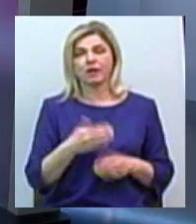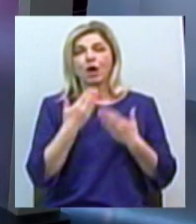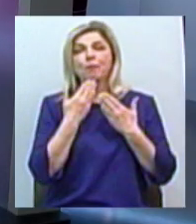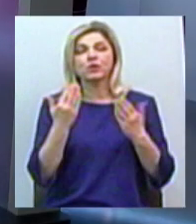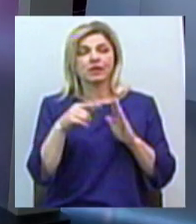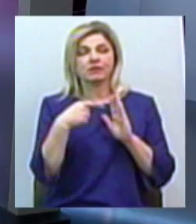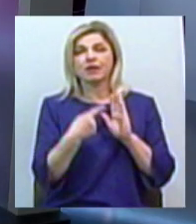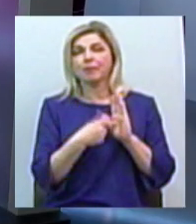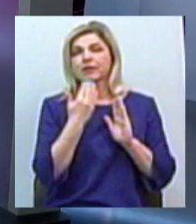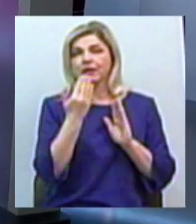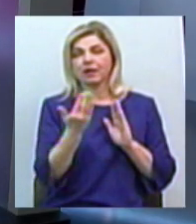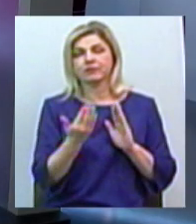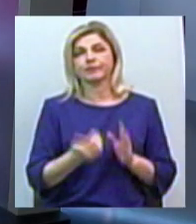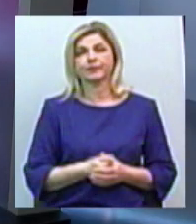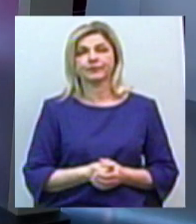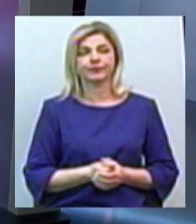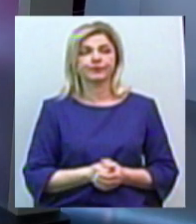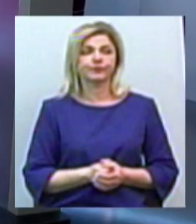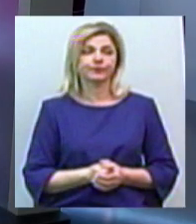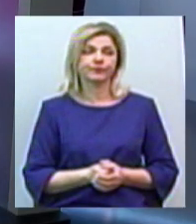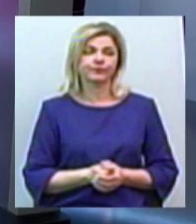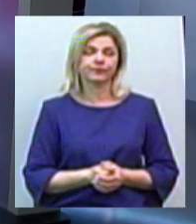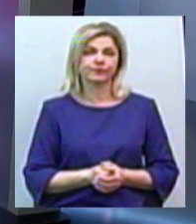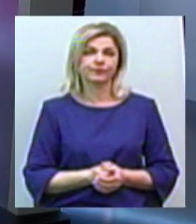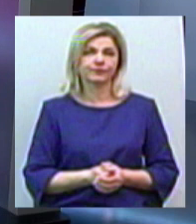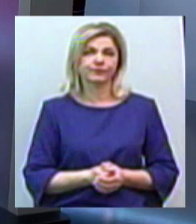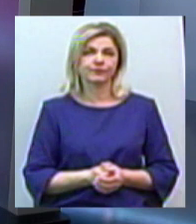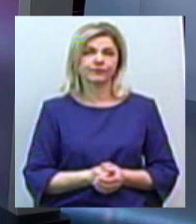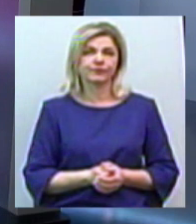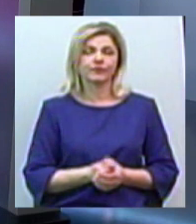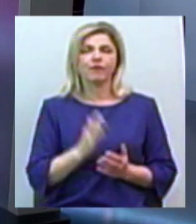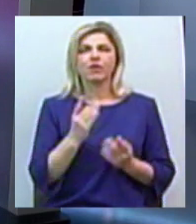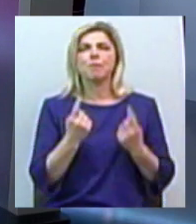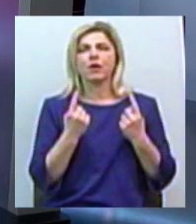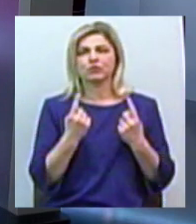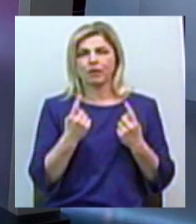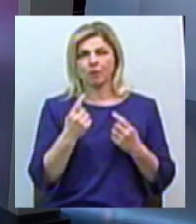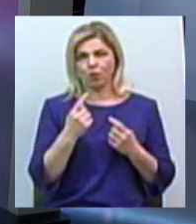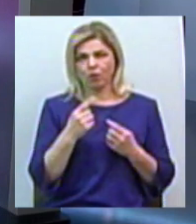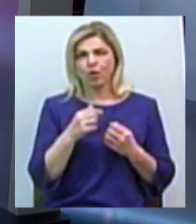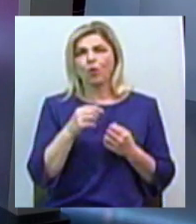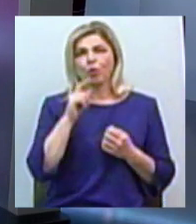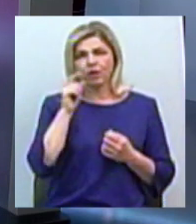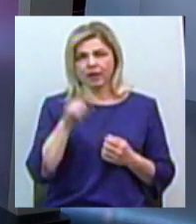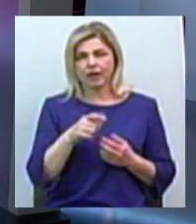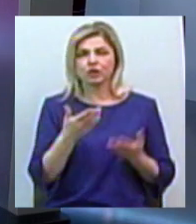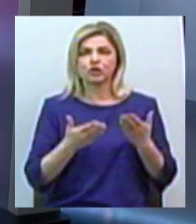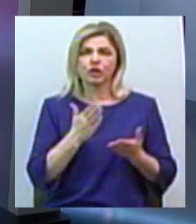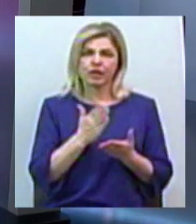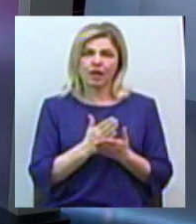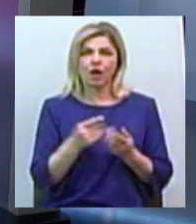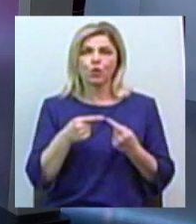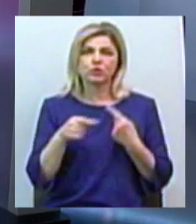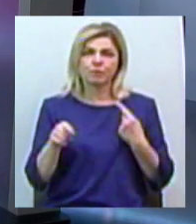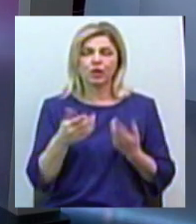запитання, якщо зможете за півхвилини. В масштабі України, чи є сьогодні якісь значні розбіжності,